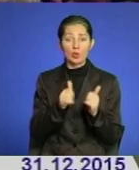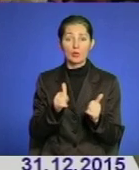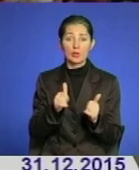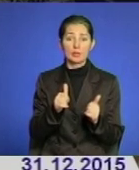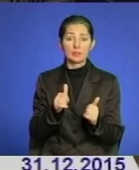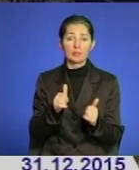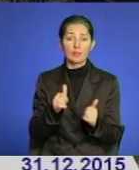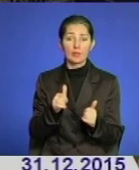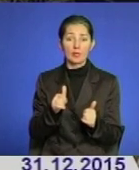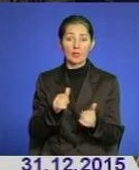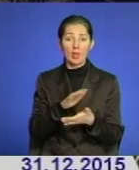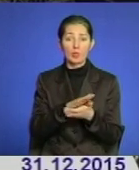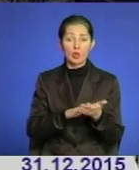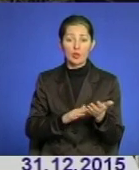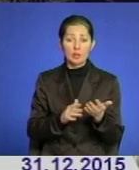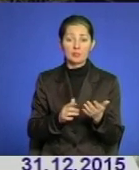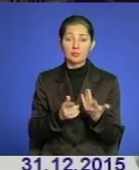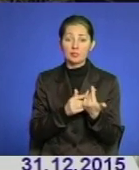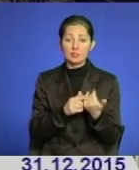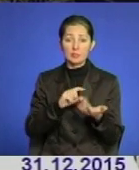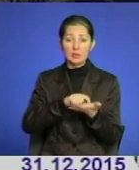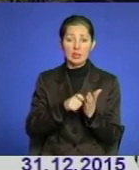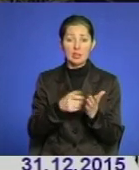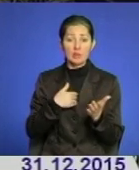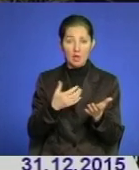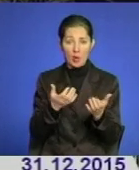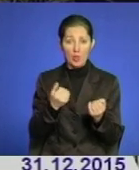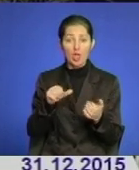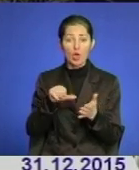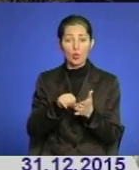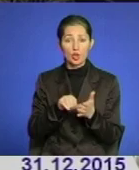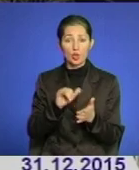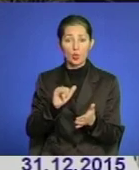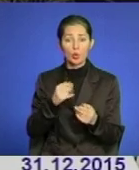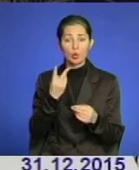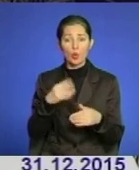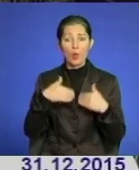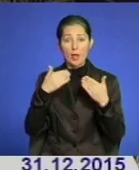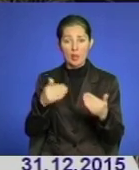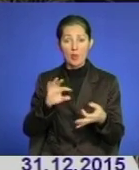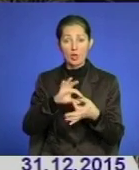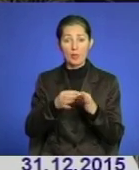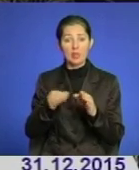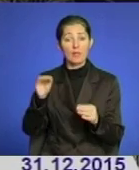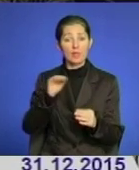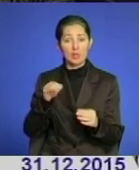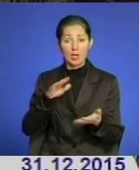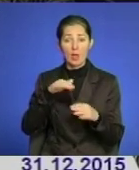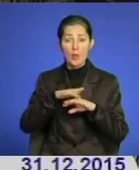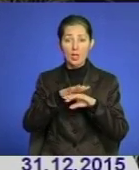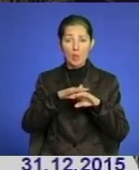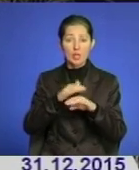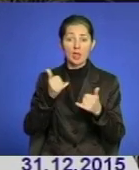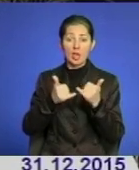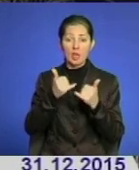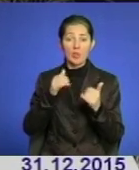яцика. Продовж декількох класів я брала участь у другому етапі олімпіад з фізики, математики,